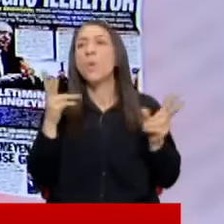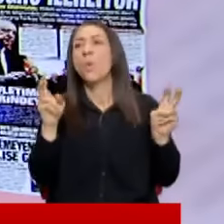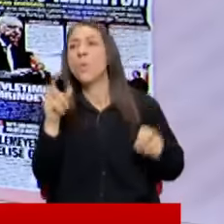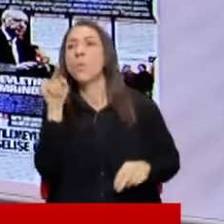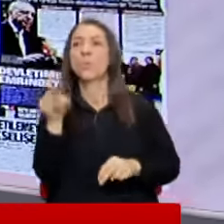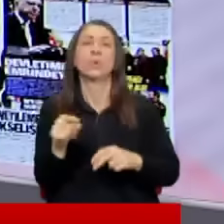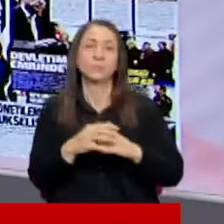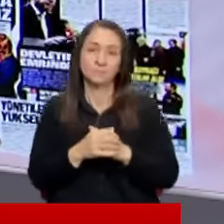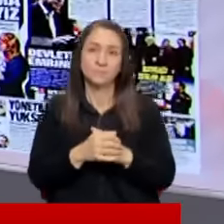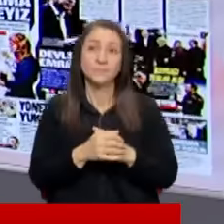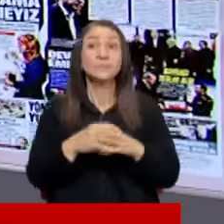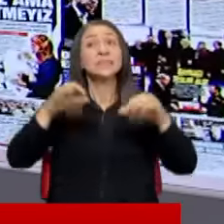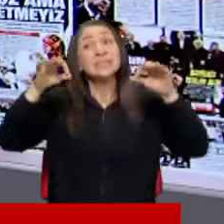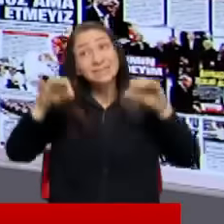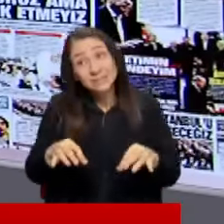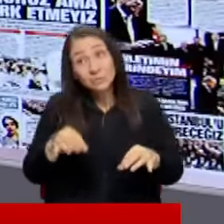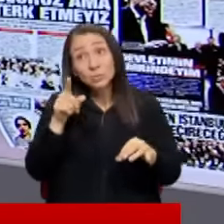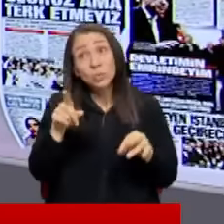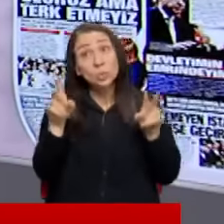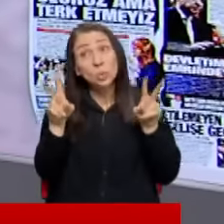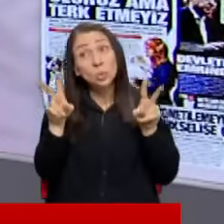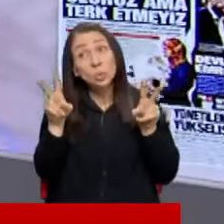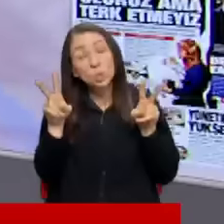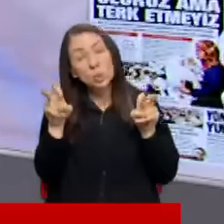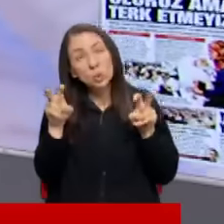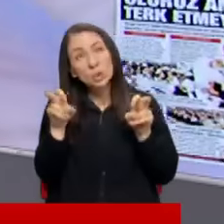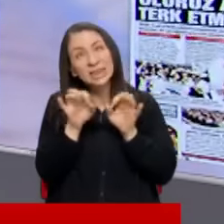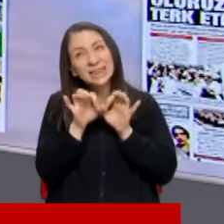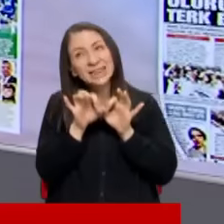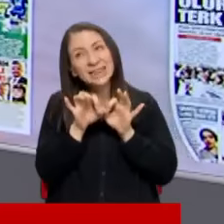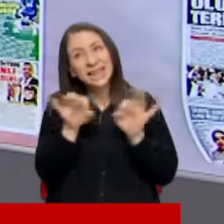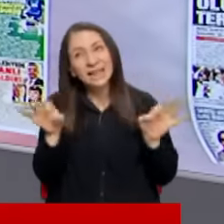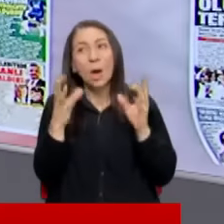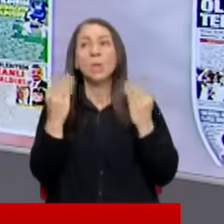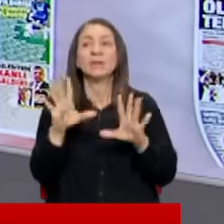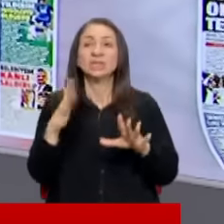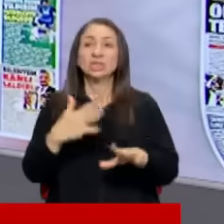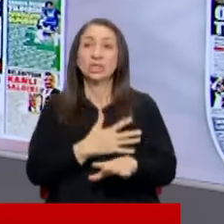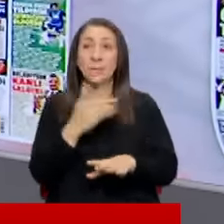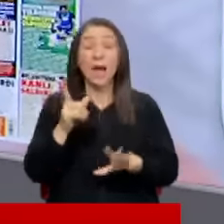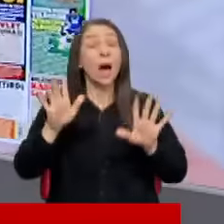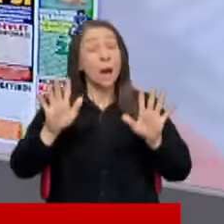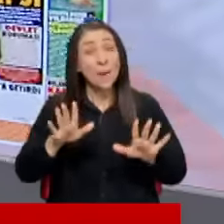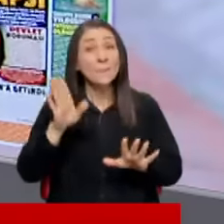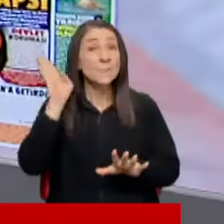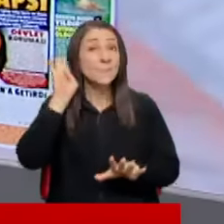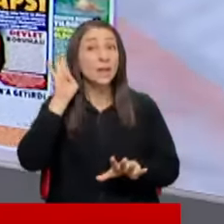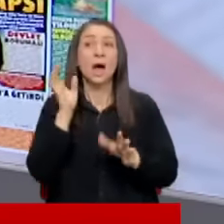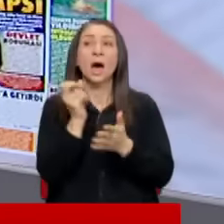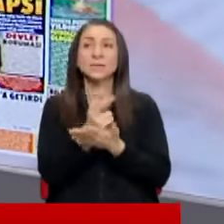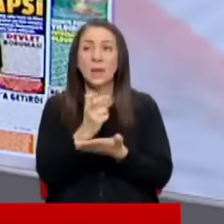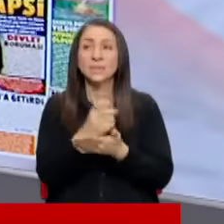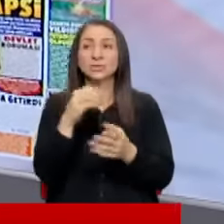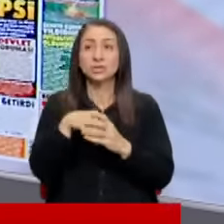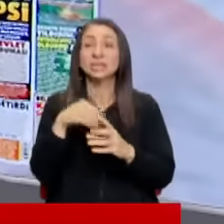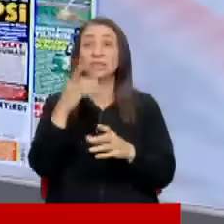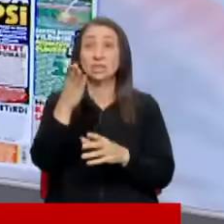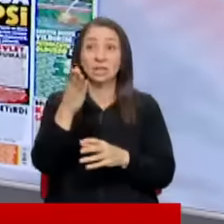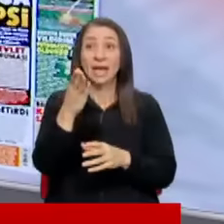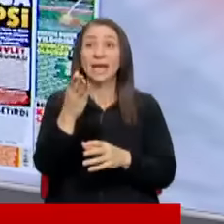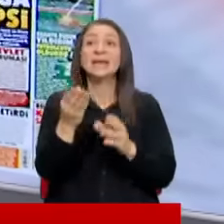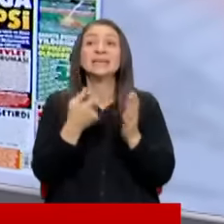bir tanesiydi. Şimdi bu konuyu netliğe kavuşturmadı Cumhuriyet Halk Partisi, ama Malatya için, Adıyaman için işte